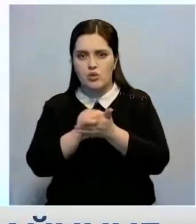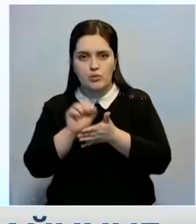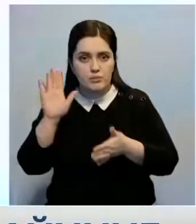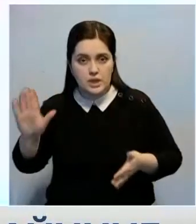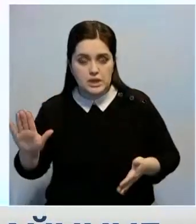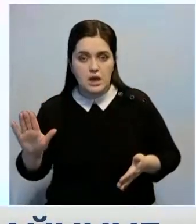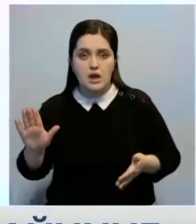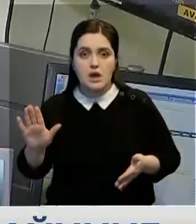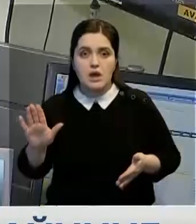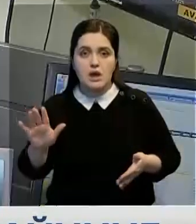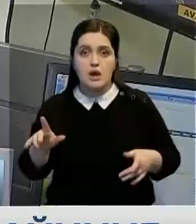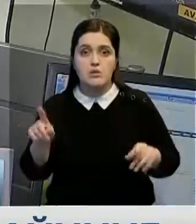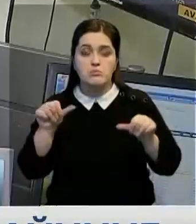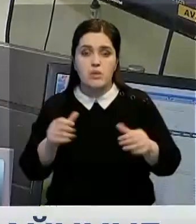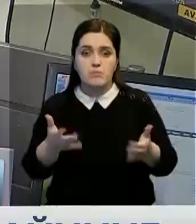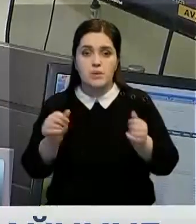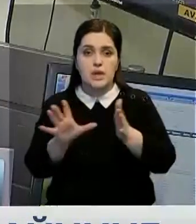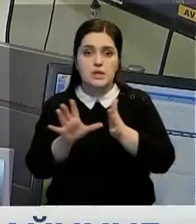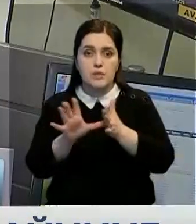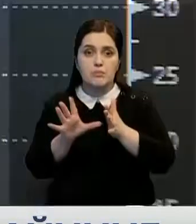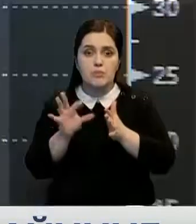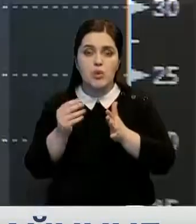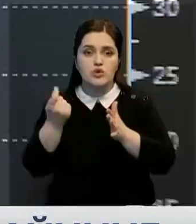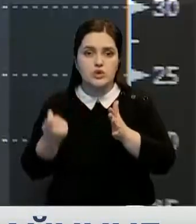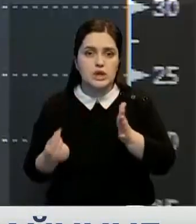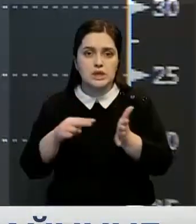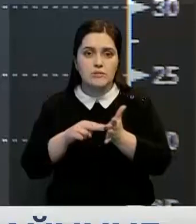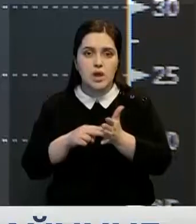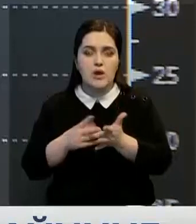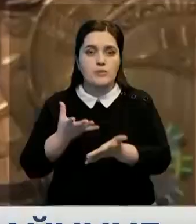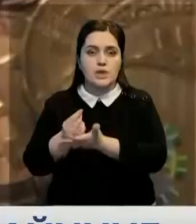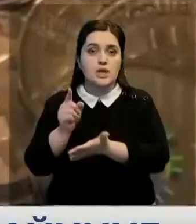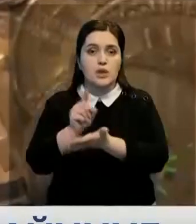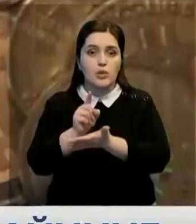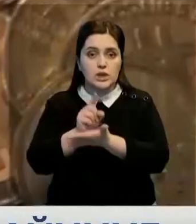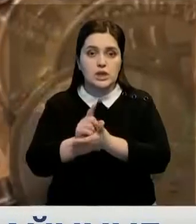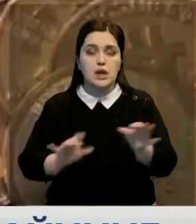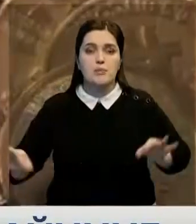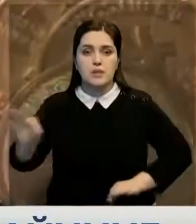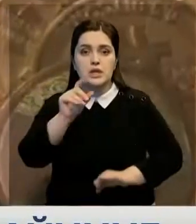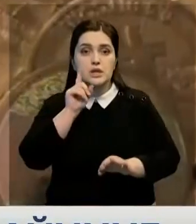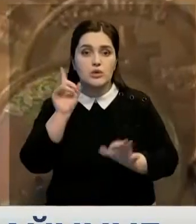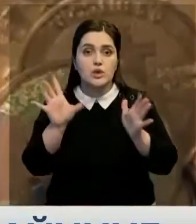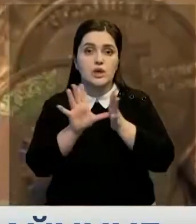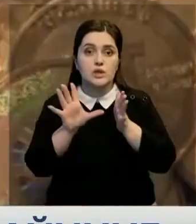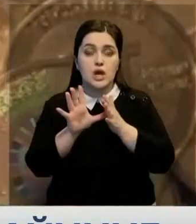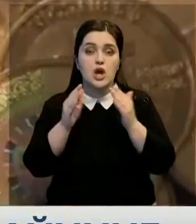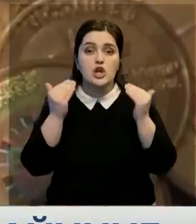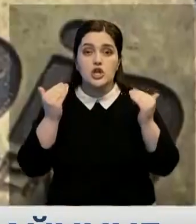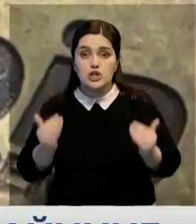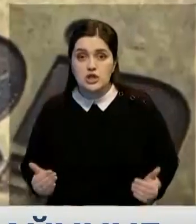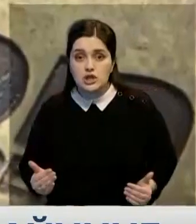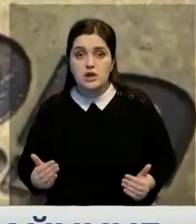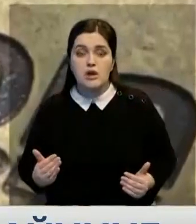также вправе получать электроэнергию по адекватным тарифам, выплачивать налоги и запускать проекты зеленой